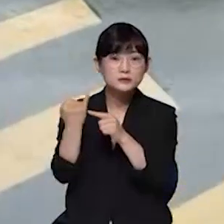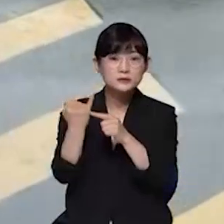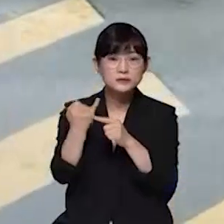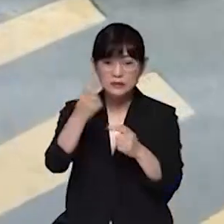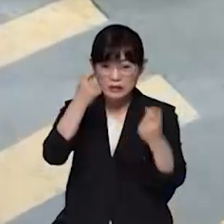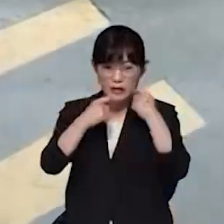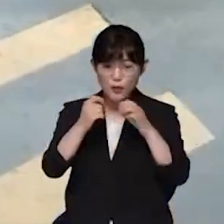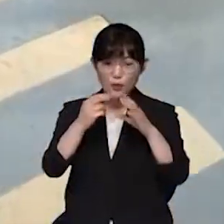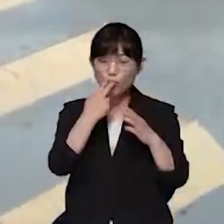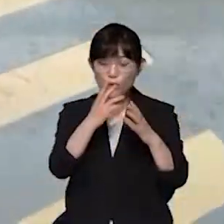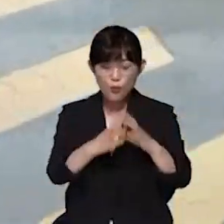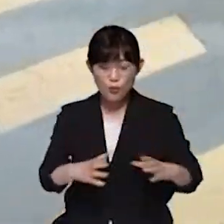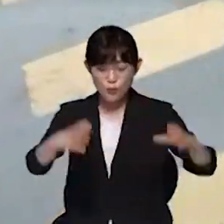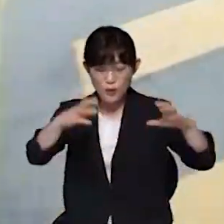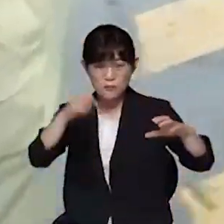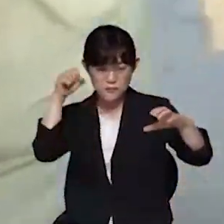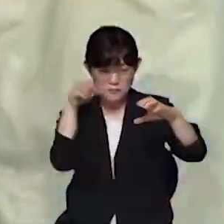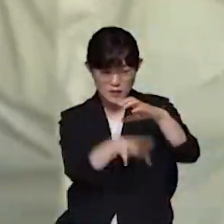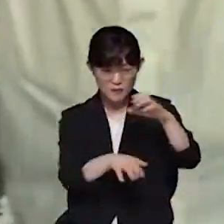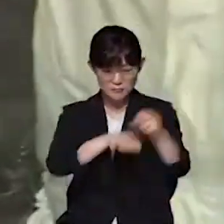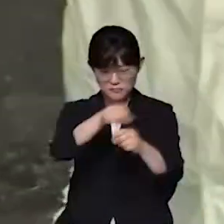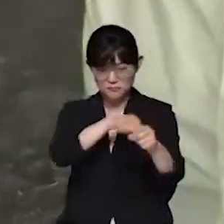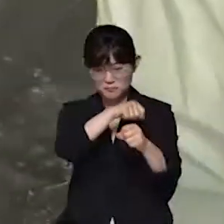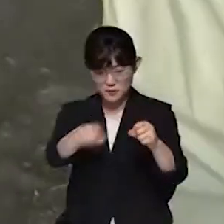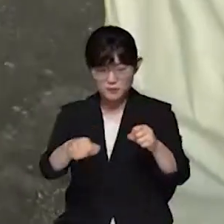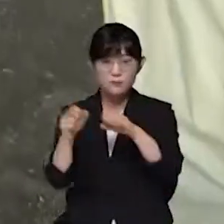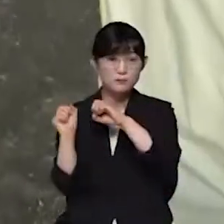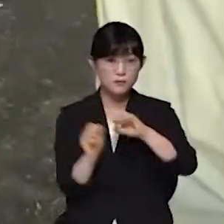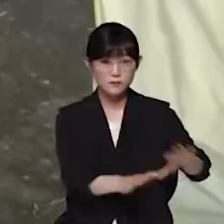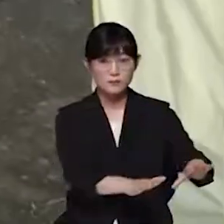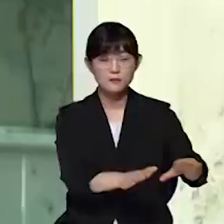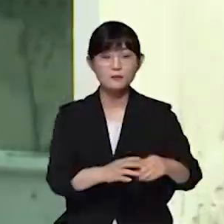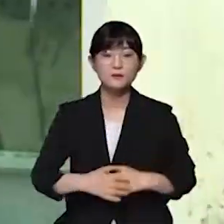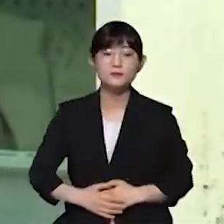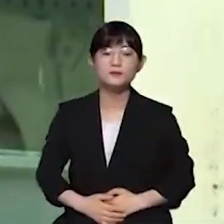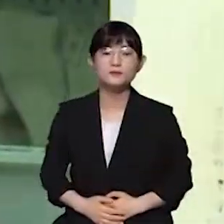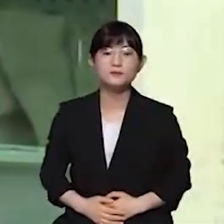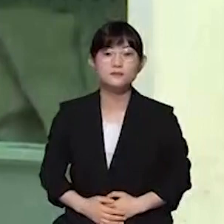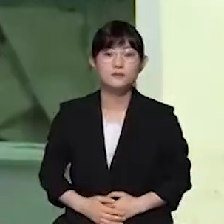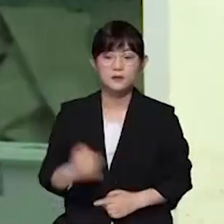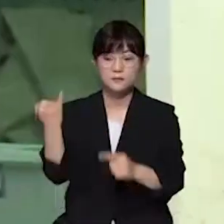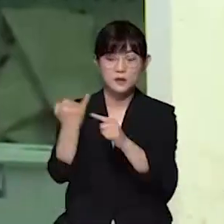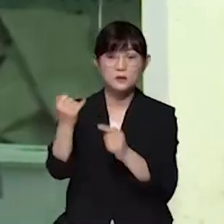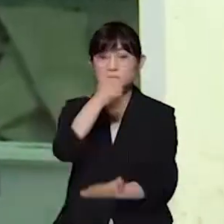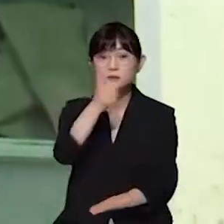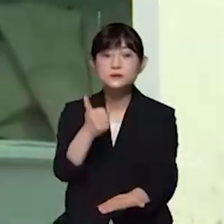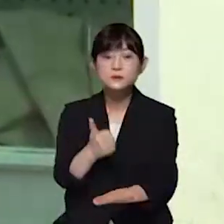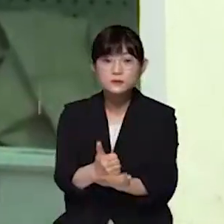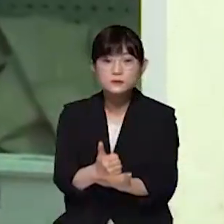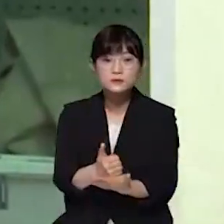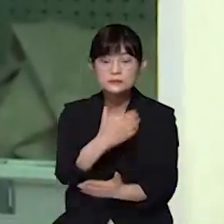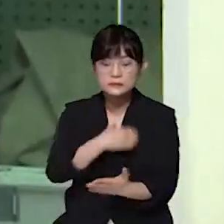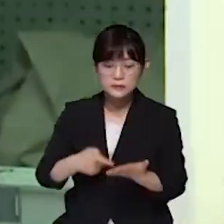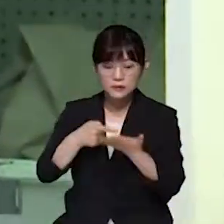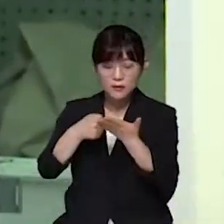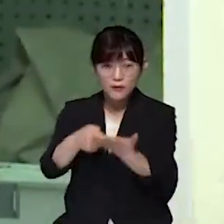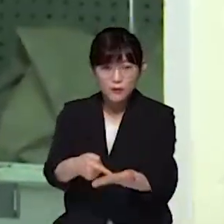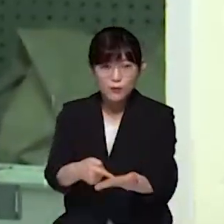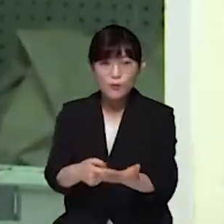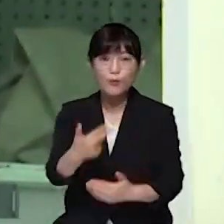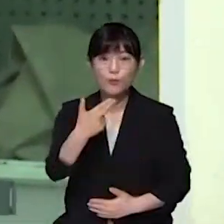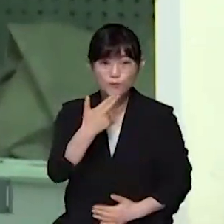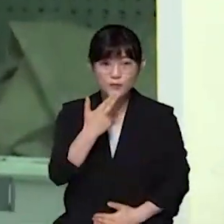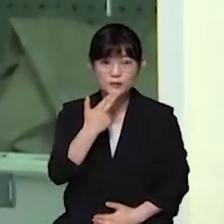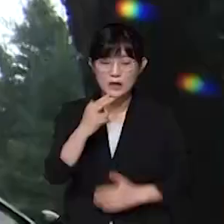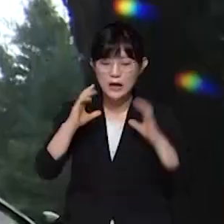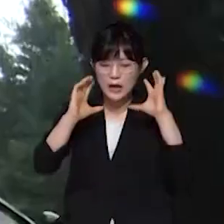종량제 봉투에 담아 이곳 아파트 앞 쓰레기장에 버렸습니다. A씨의 범행은 출생 기록이 있지만 출생